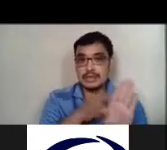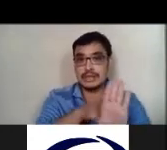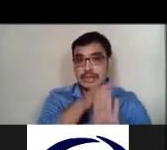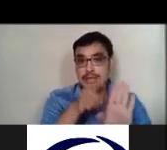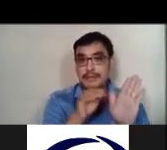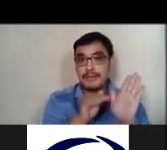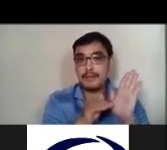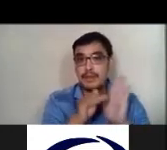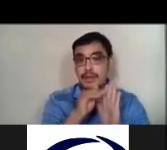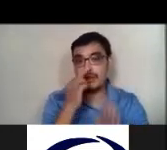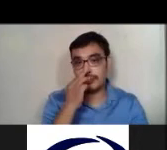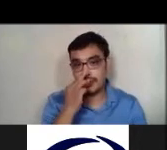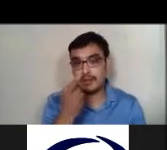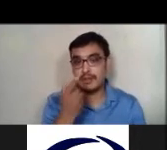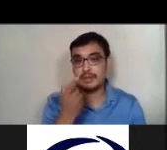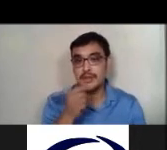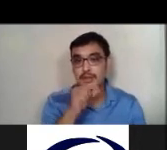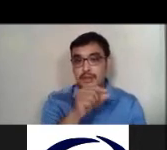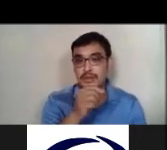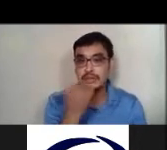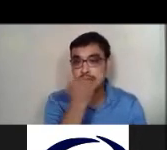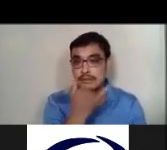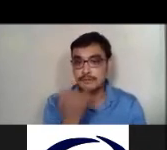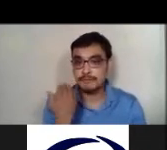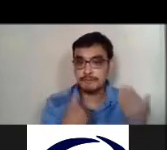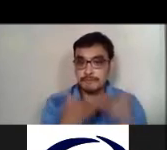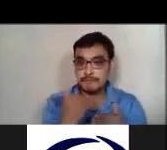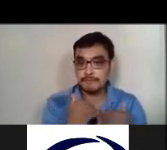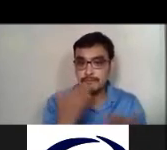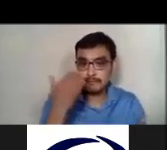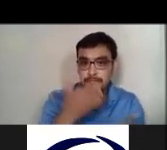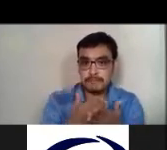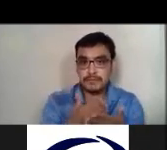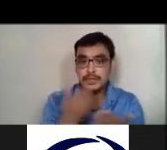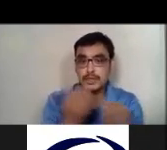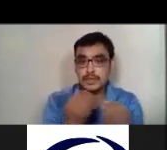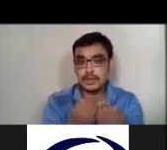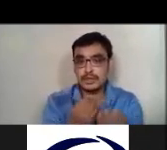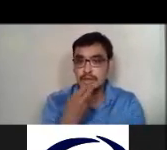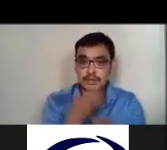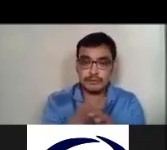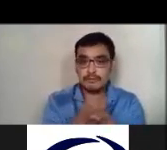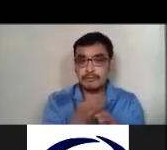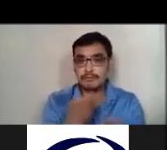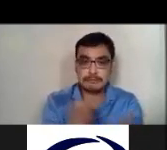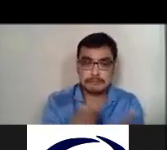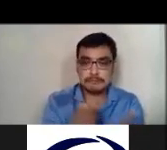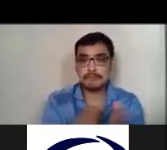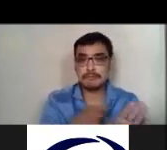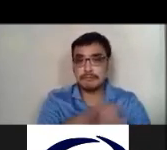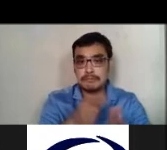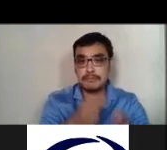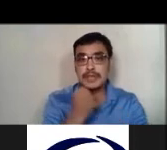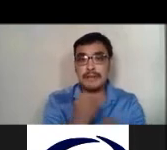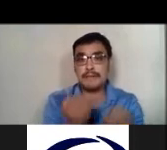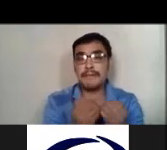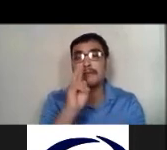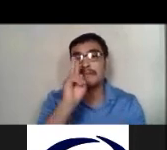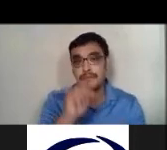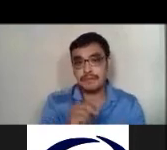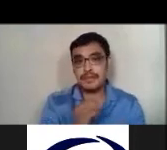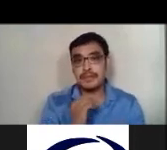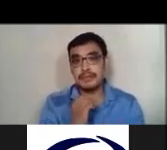चाहिँ जिबिपीलाई लैङ्गिक हिंसालाई रोकथाम गर्नको निम्ति अझ कडा कदमहरू चालिनुपर्छ कि होइन, र